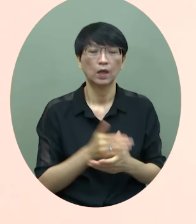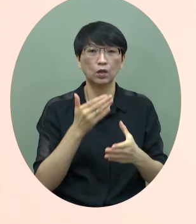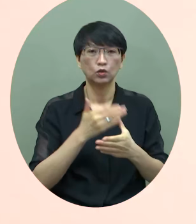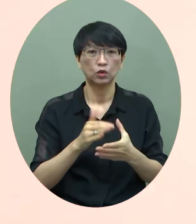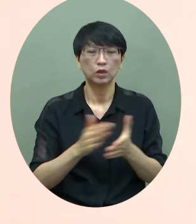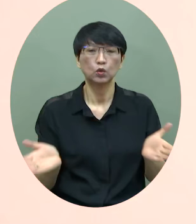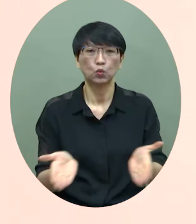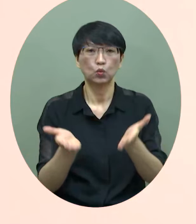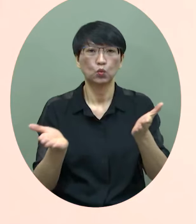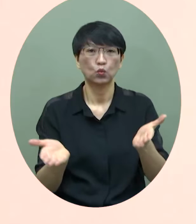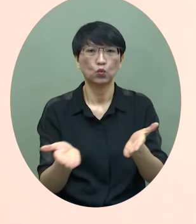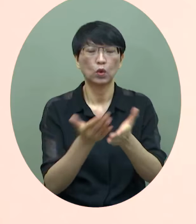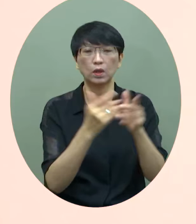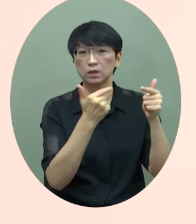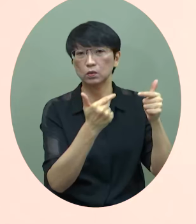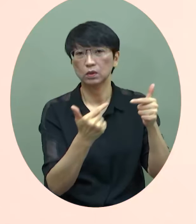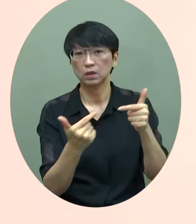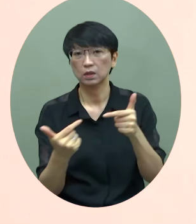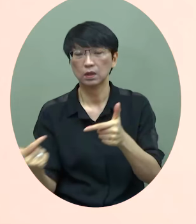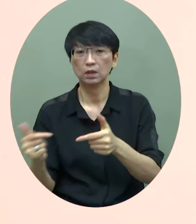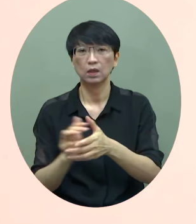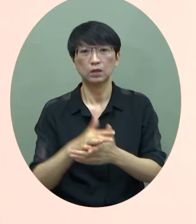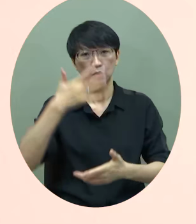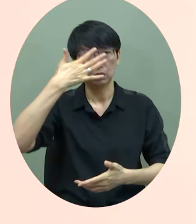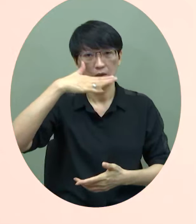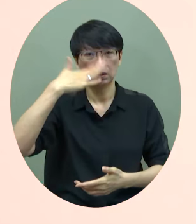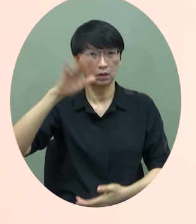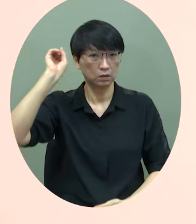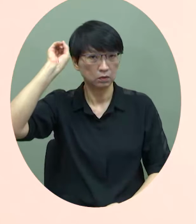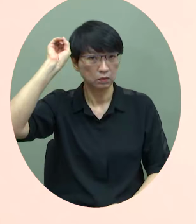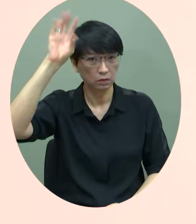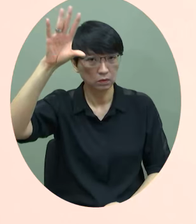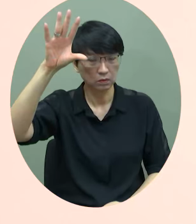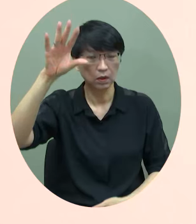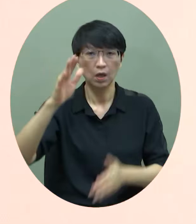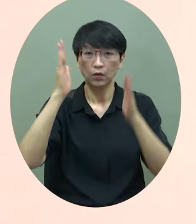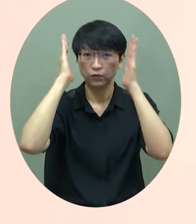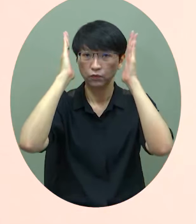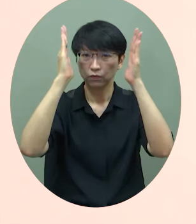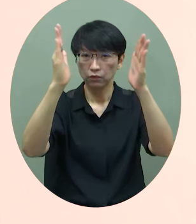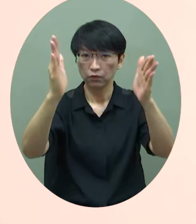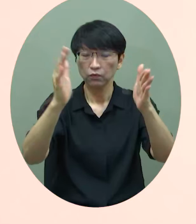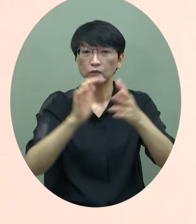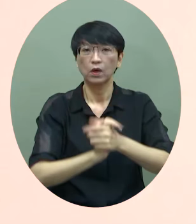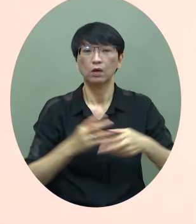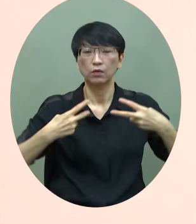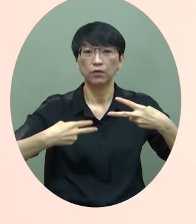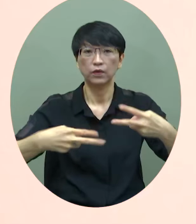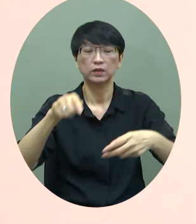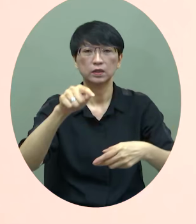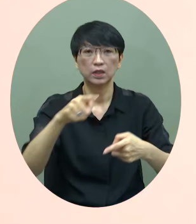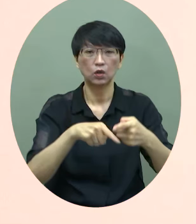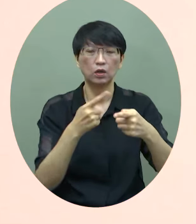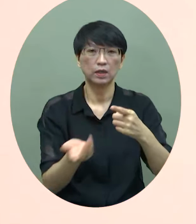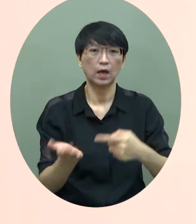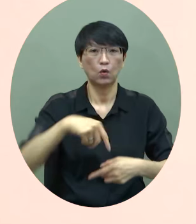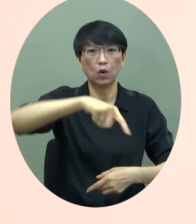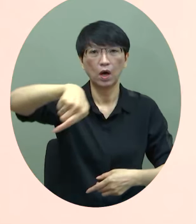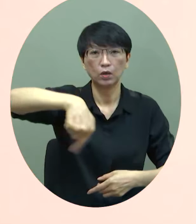也鼓勵我們繼續以一個創新的取向來發展粵港澳大灣區